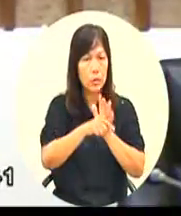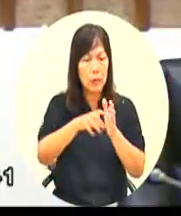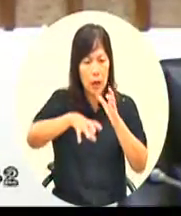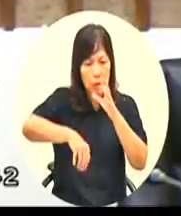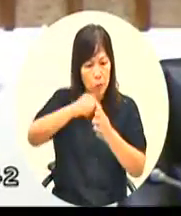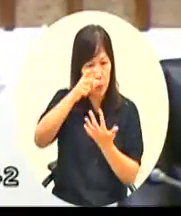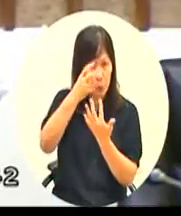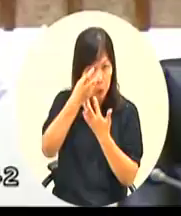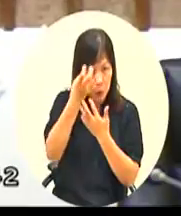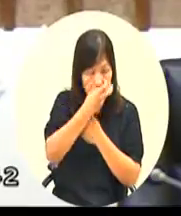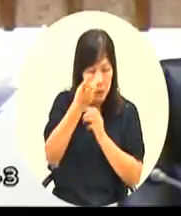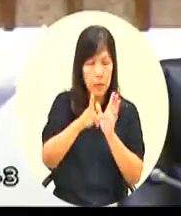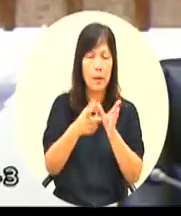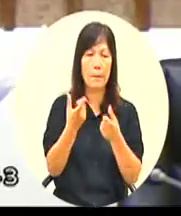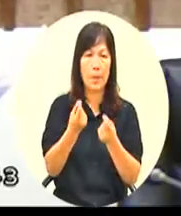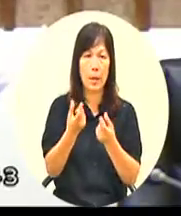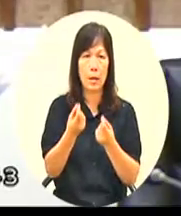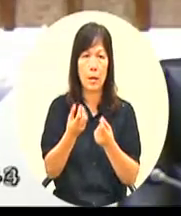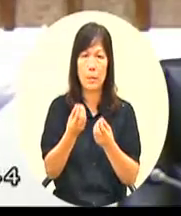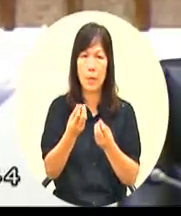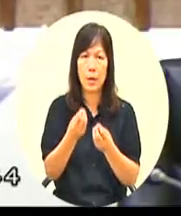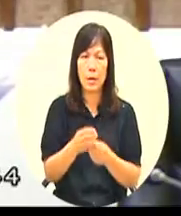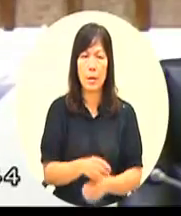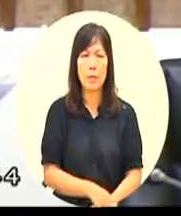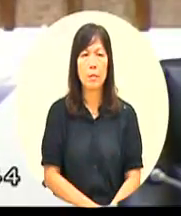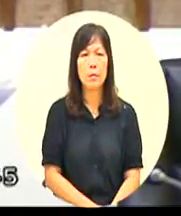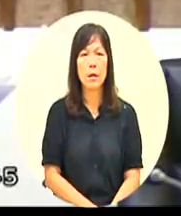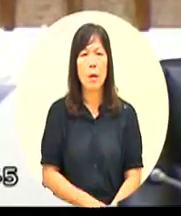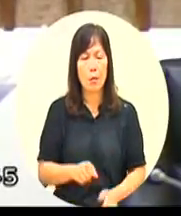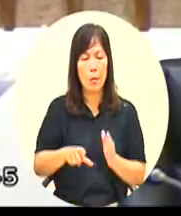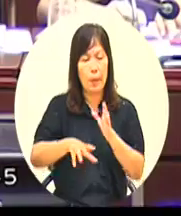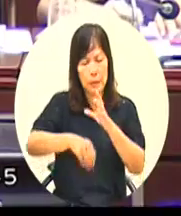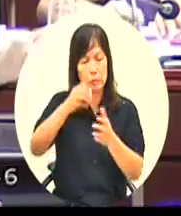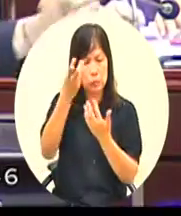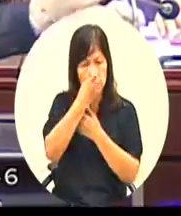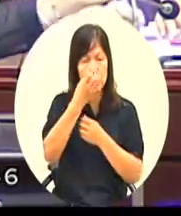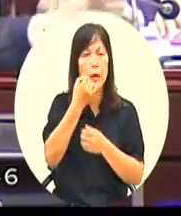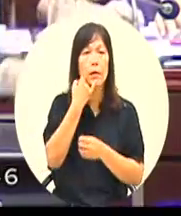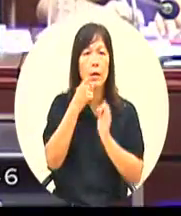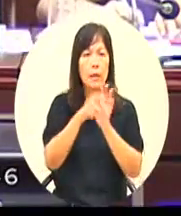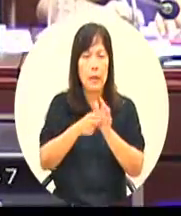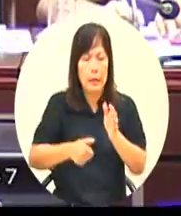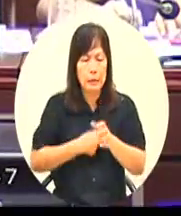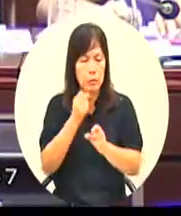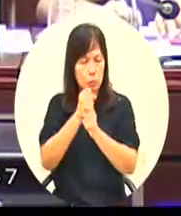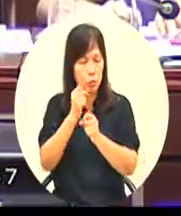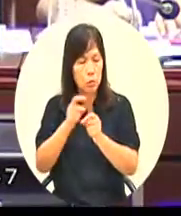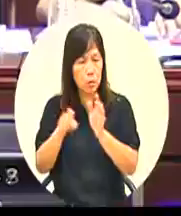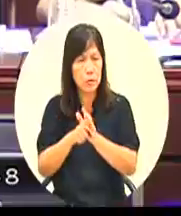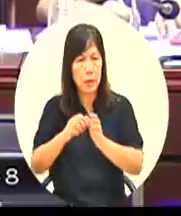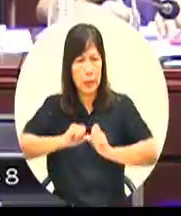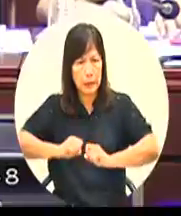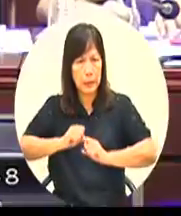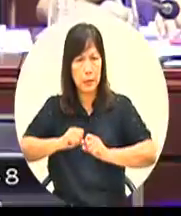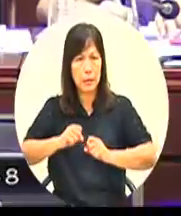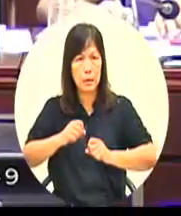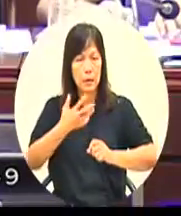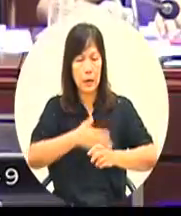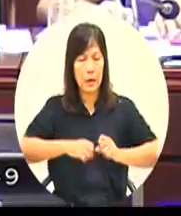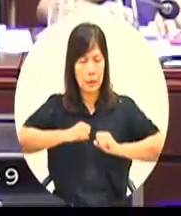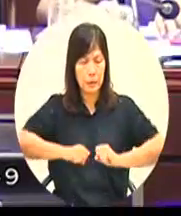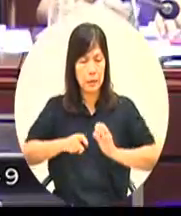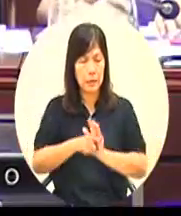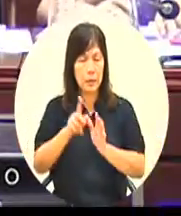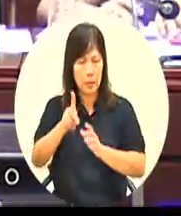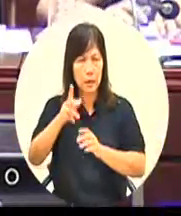然后检验这些部分就没有在做。 我们当然可以抽查，那实际执行情形可能要体健科科长能够回答的比较详